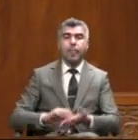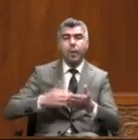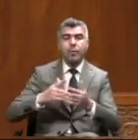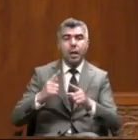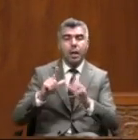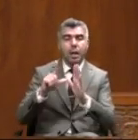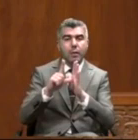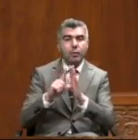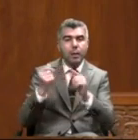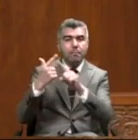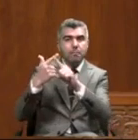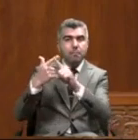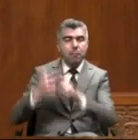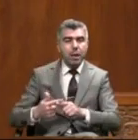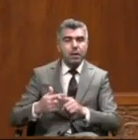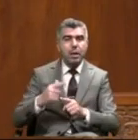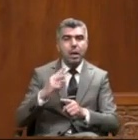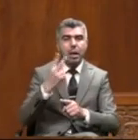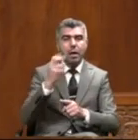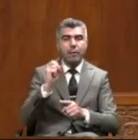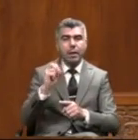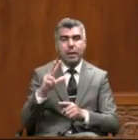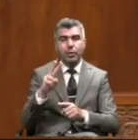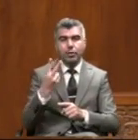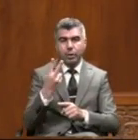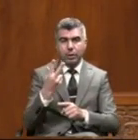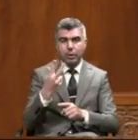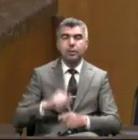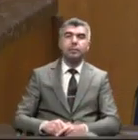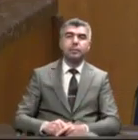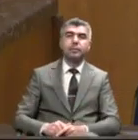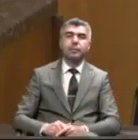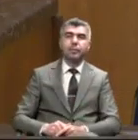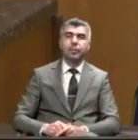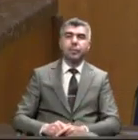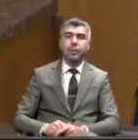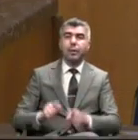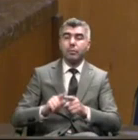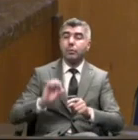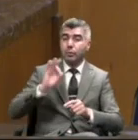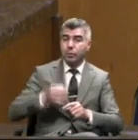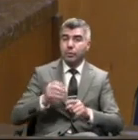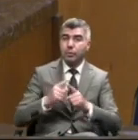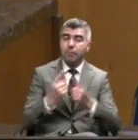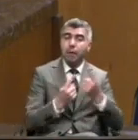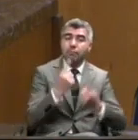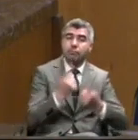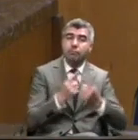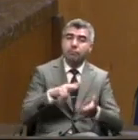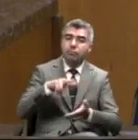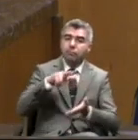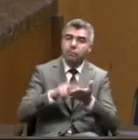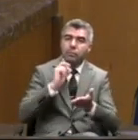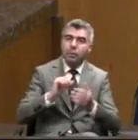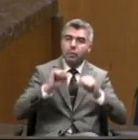قانون الماليه المرتبط بسنه 2023 تؤكد التوقعات التي صادقنا